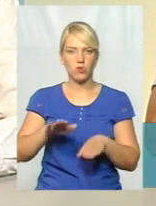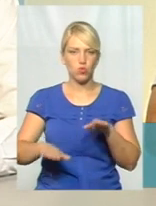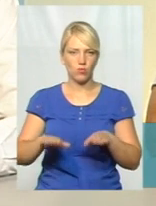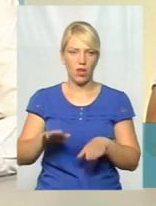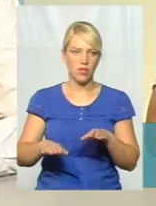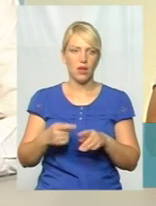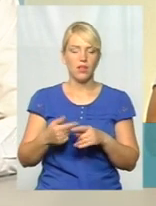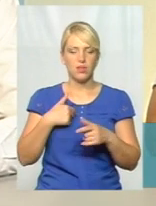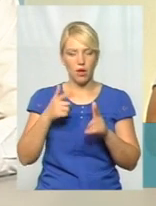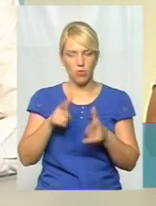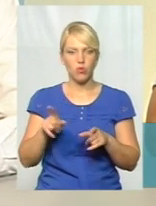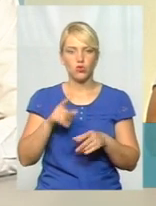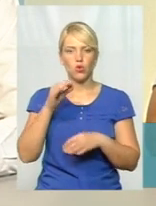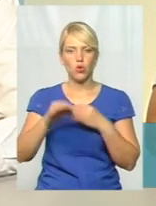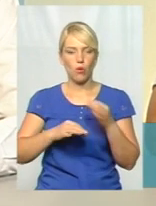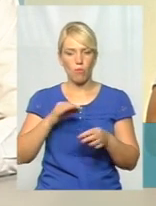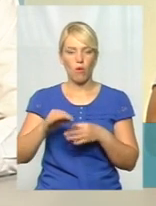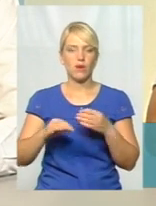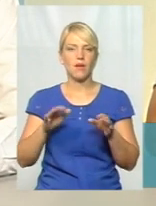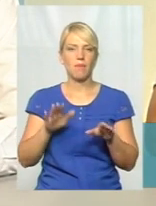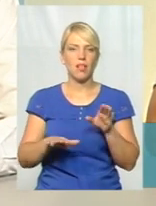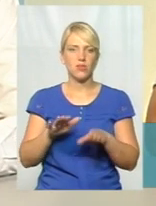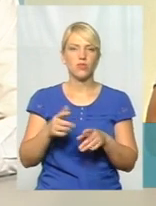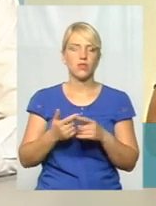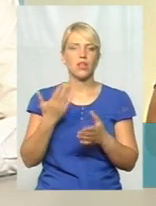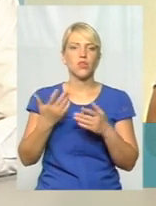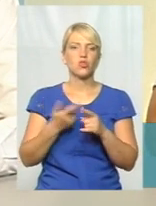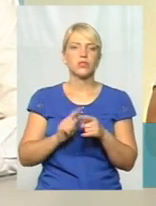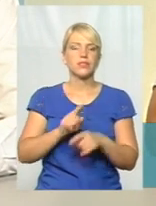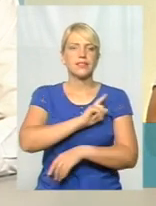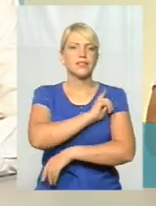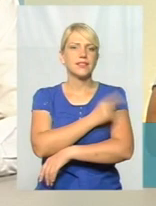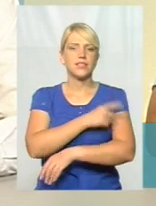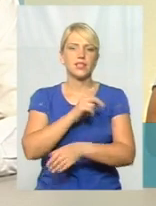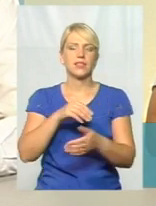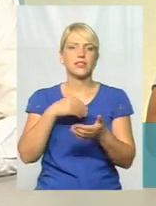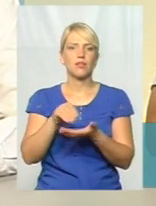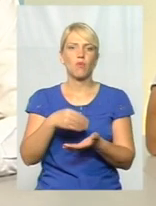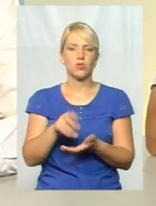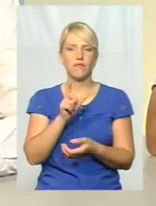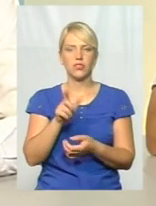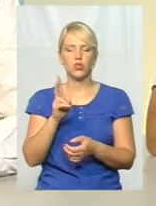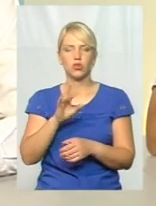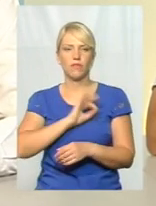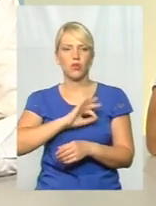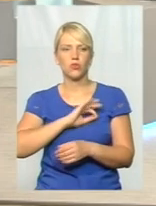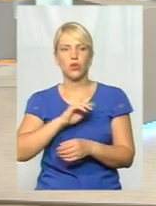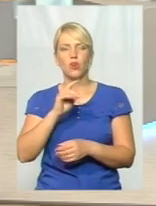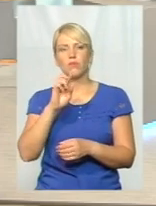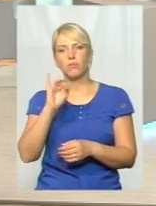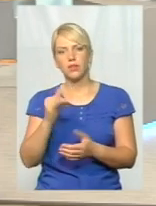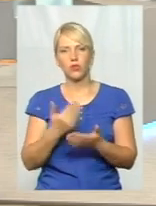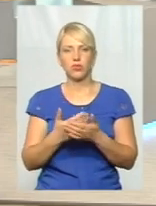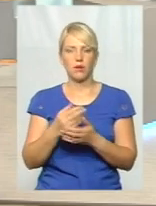щодо добового балансування в частині, якщо це потужні споживачі, які використовують, хоча би, будемо так говорити,